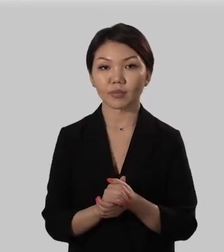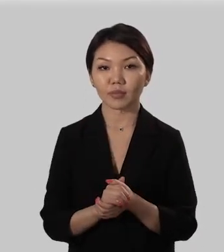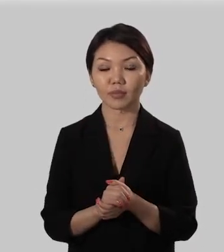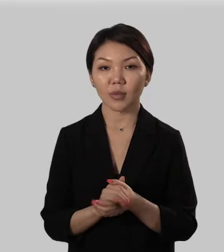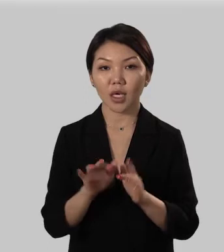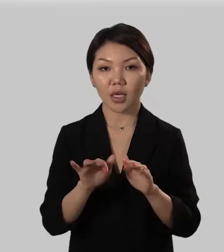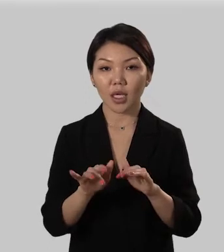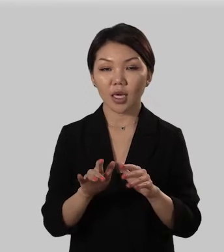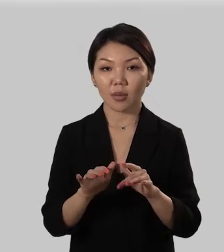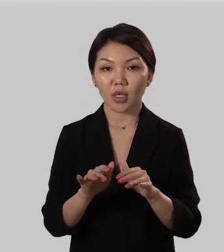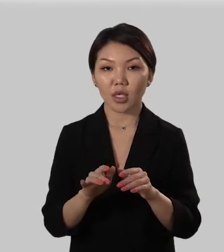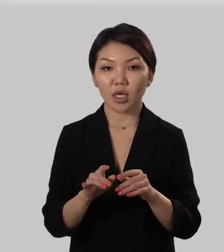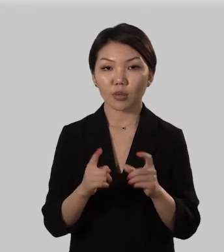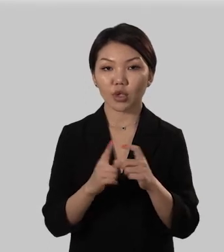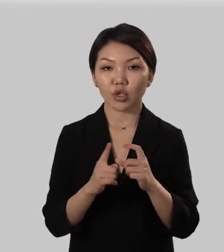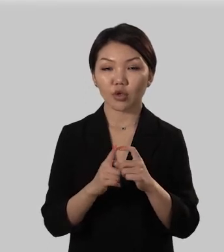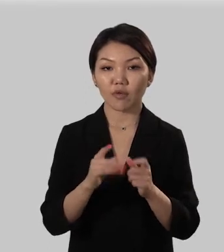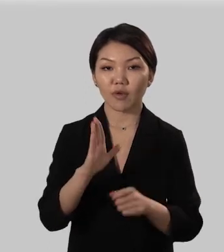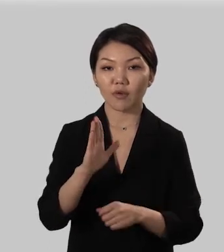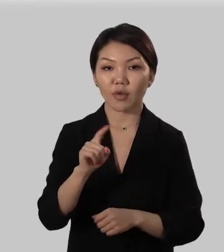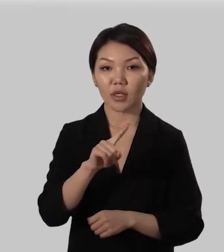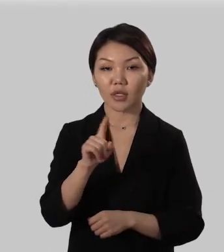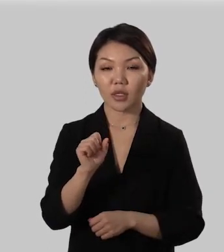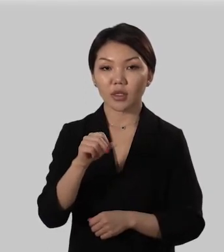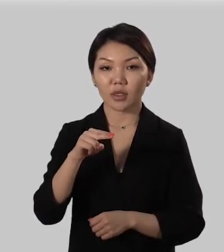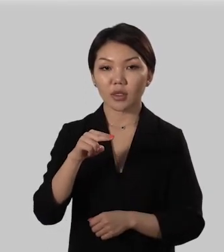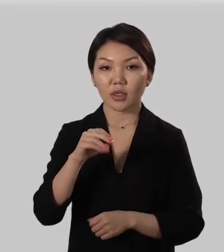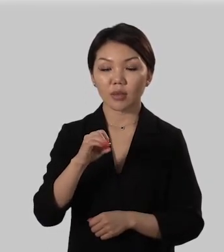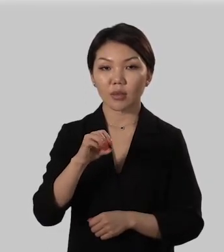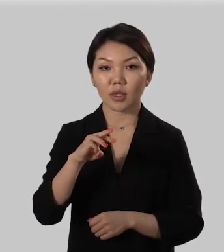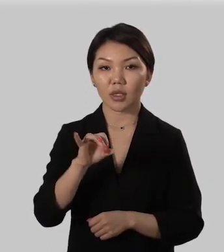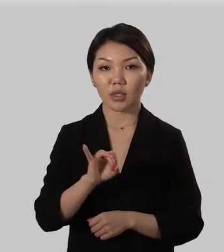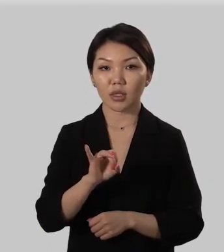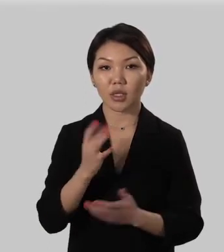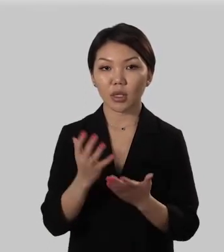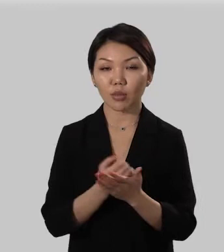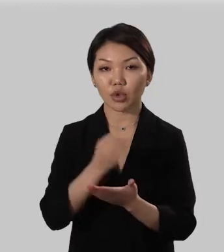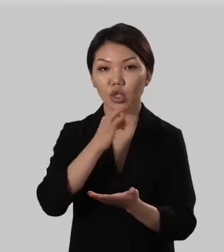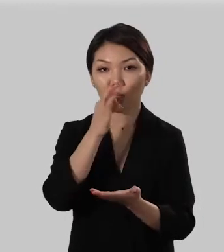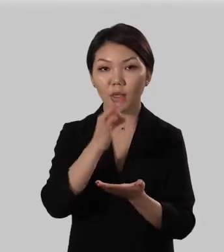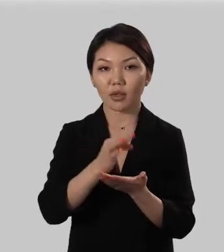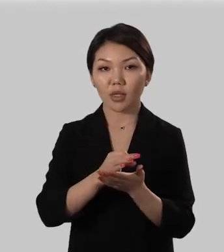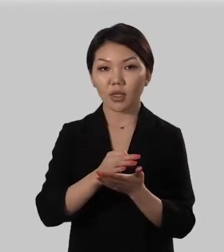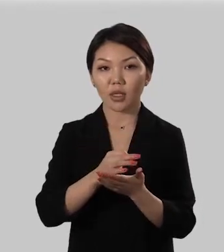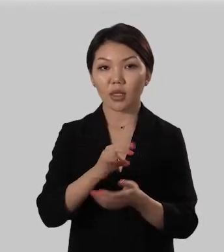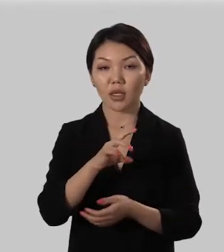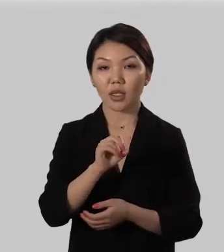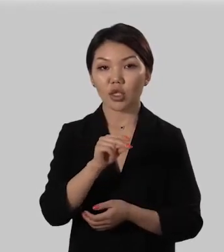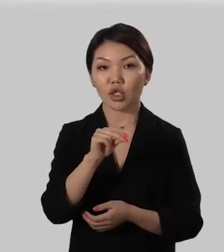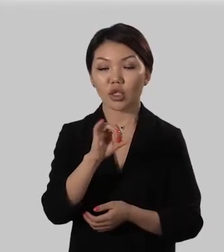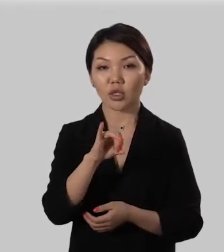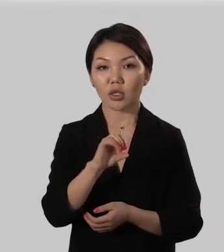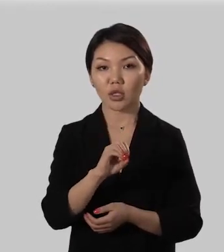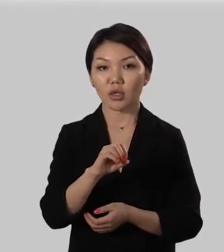набираем слова взаперти и получаем ответ на речь и взаперти